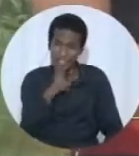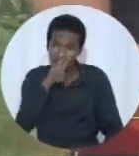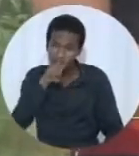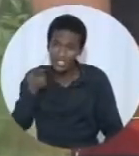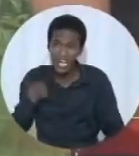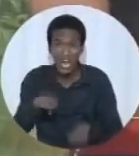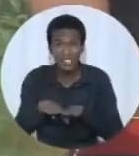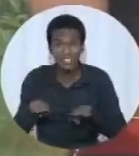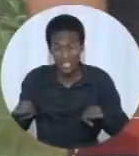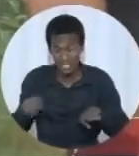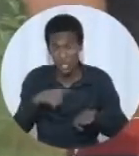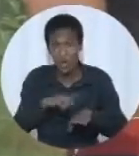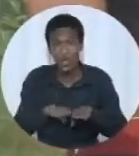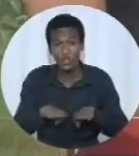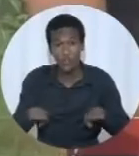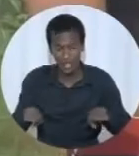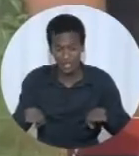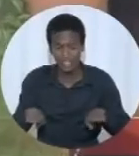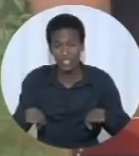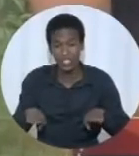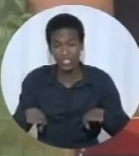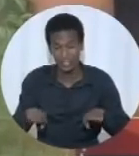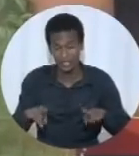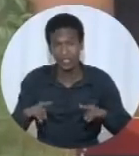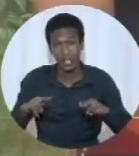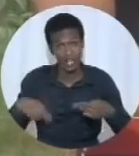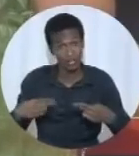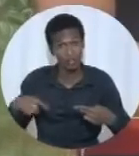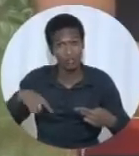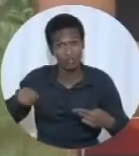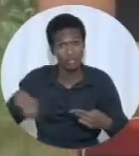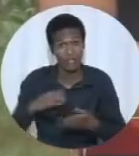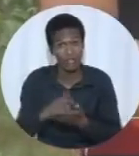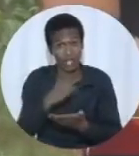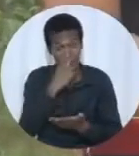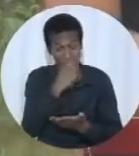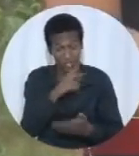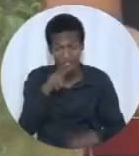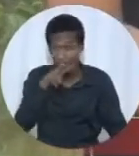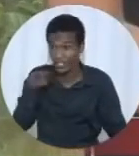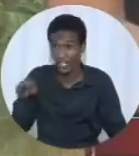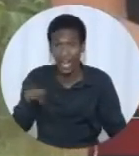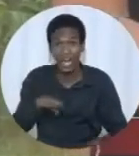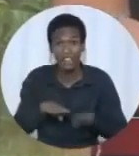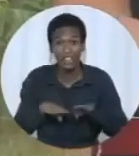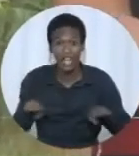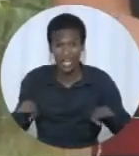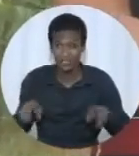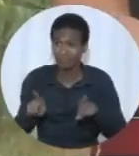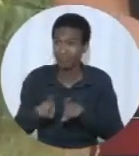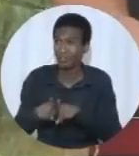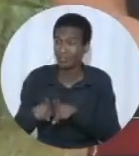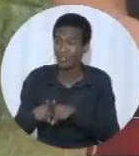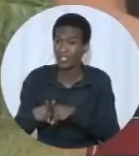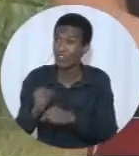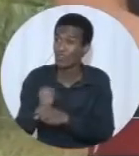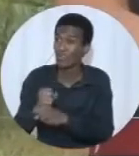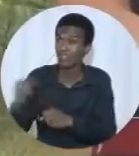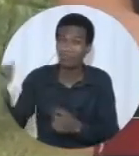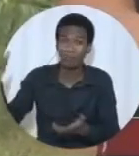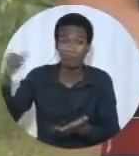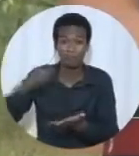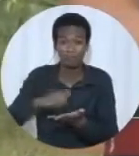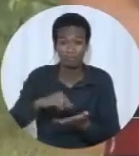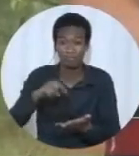fizahantany eto an-toerana satria iara-mahita ny fizahantany raha avy an-tany lavitra ohatra mbola mihidy